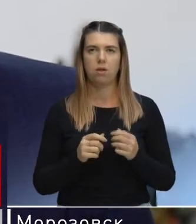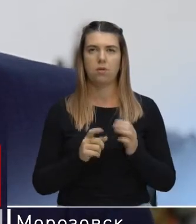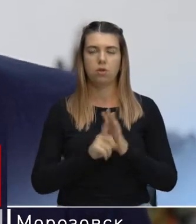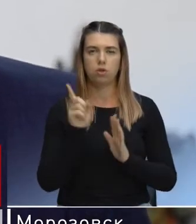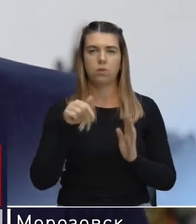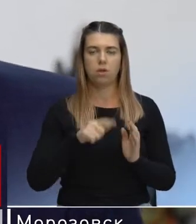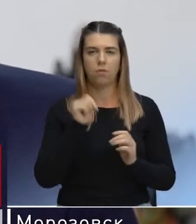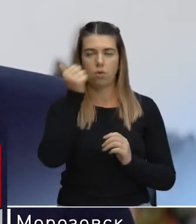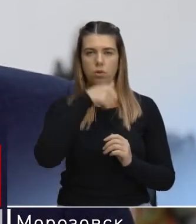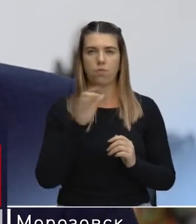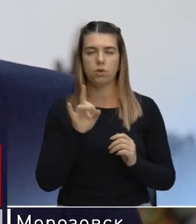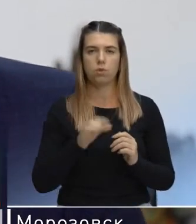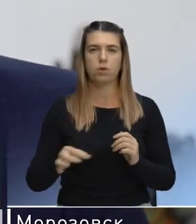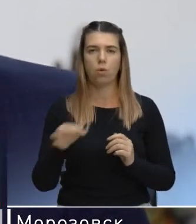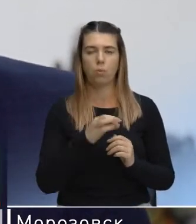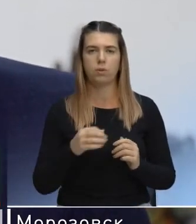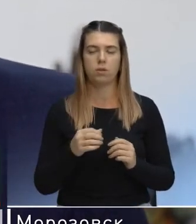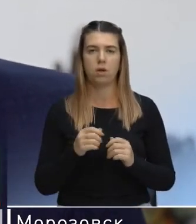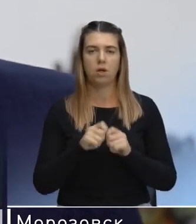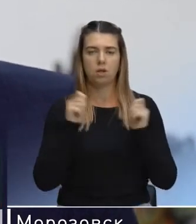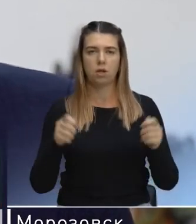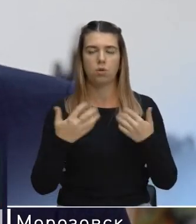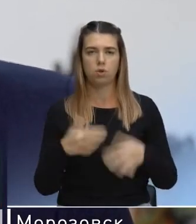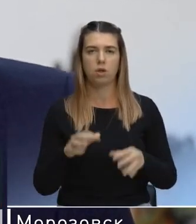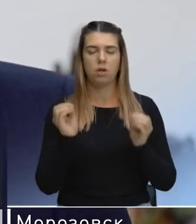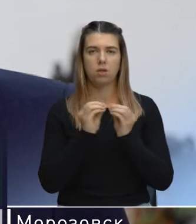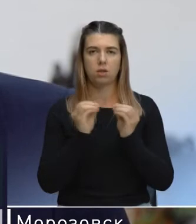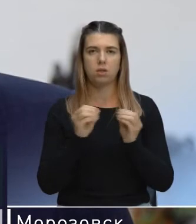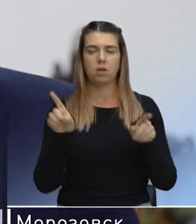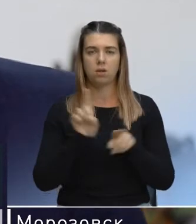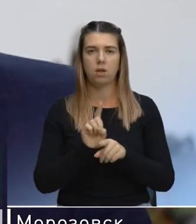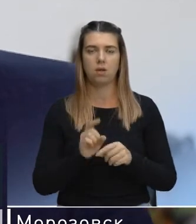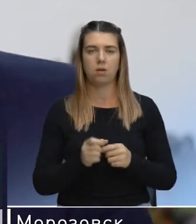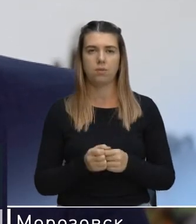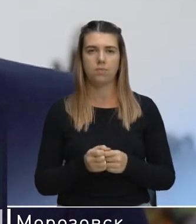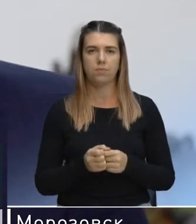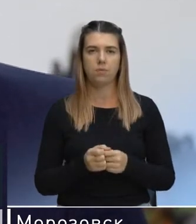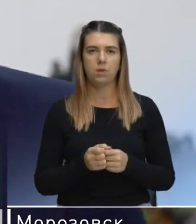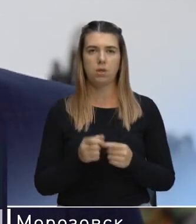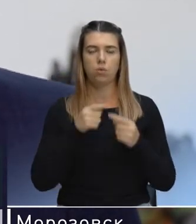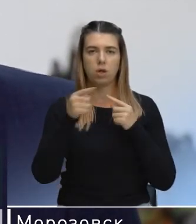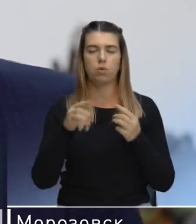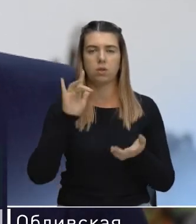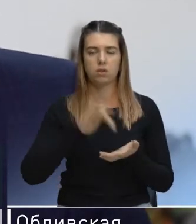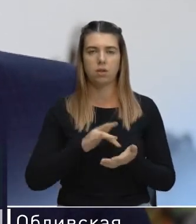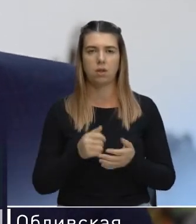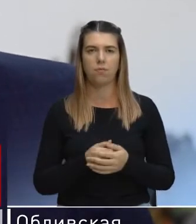этого года в Ростовской области открыто уже 10 таких удаленных